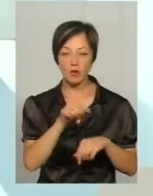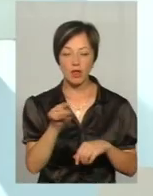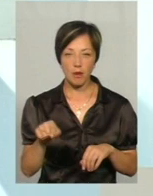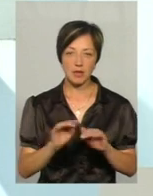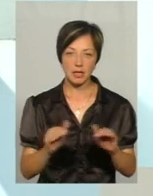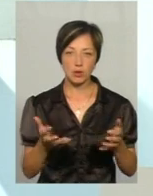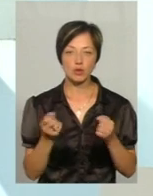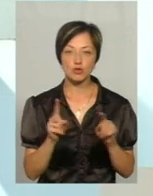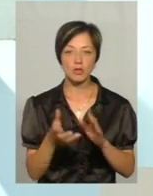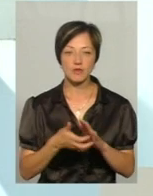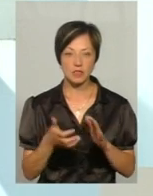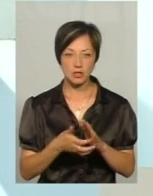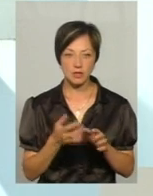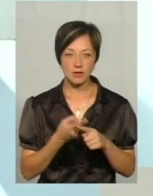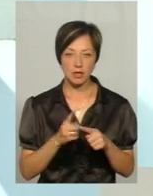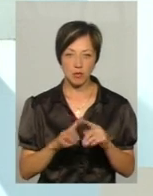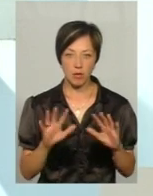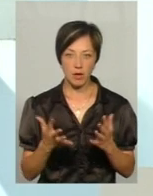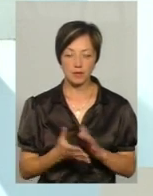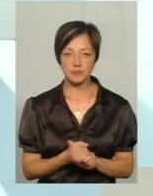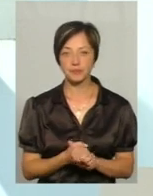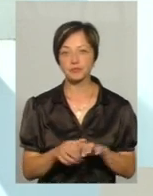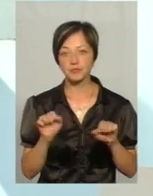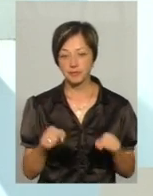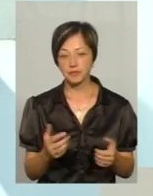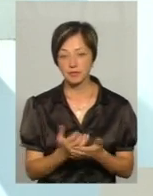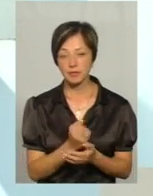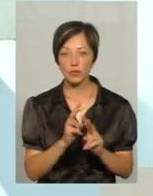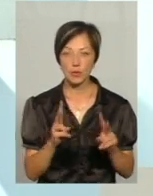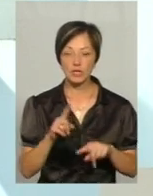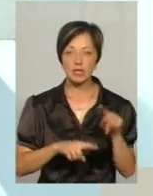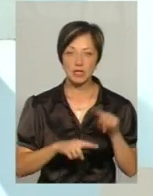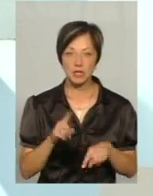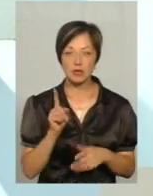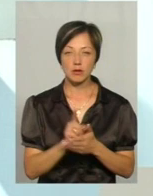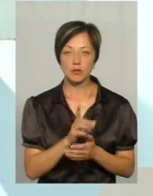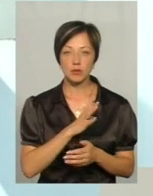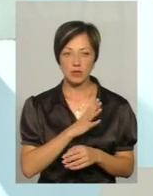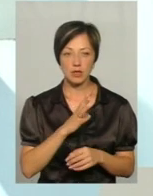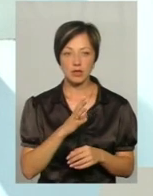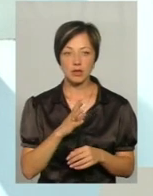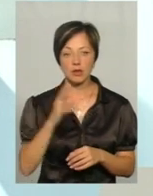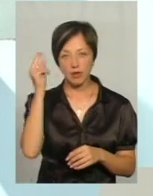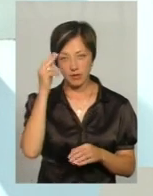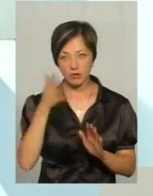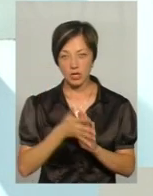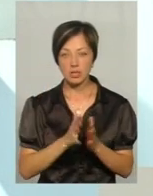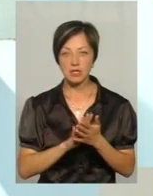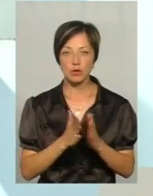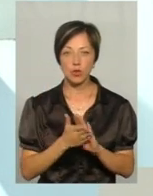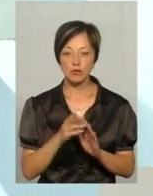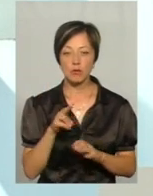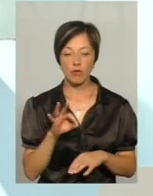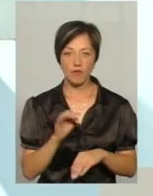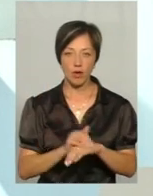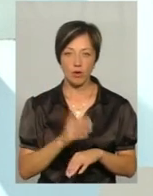те, що їм не вистачає в даний момент. І, можливо, знайдеться хтось з рідних, то вже буде вивчатися ситуація саме по